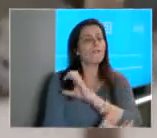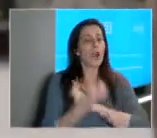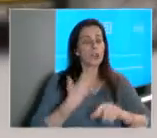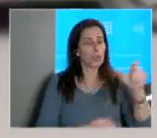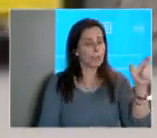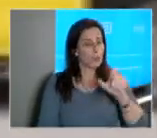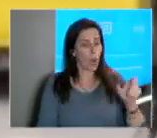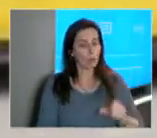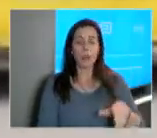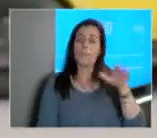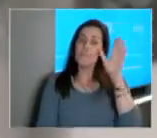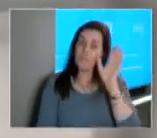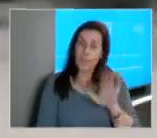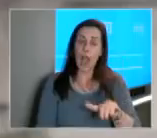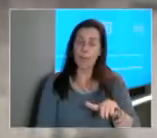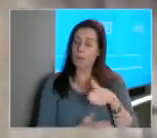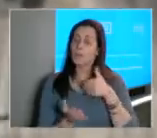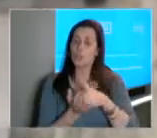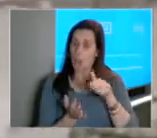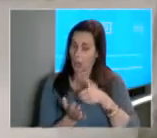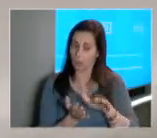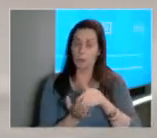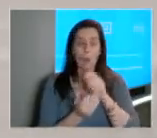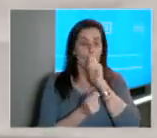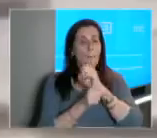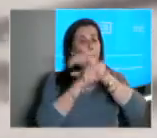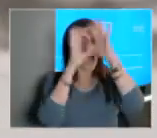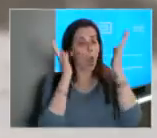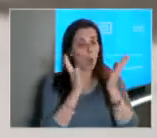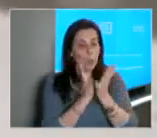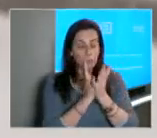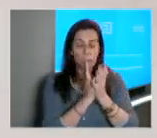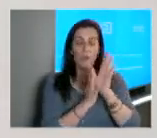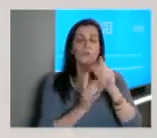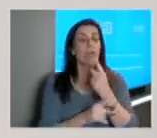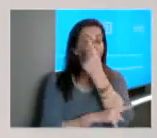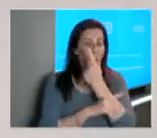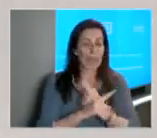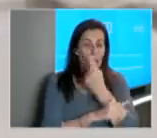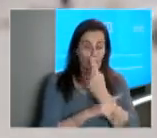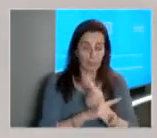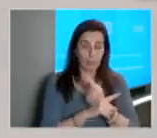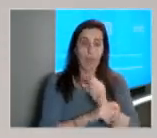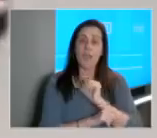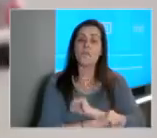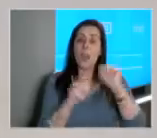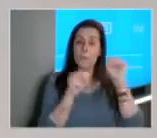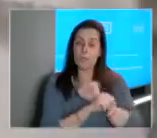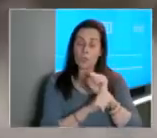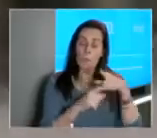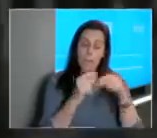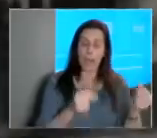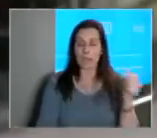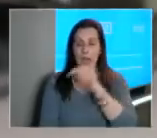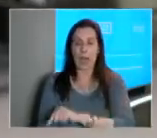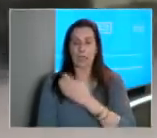ביהודה ושומרון, ובמקביל עם המשך שליחת בלוני הנפץ ושיגורי הרקטות ופצצות המרגמה